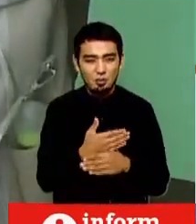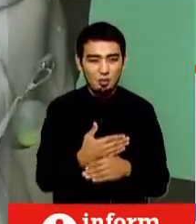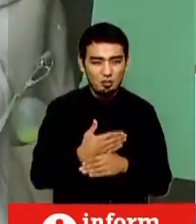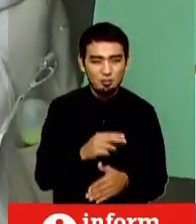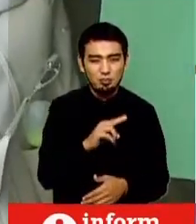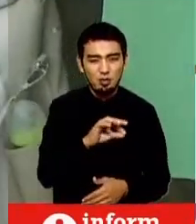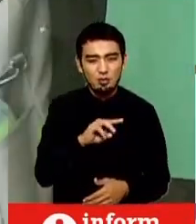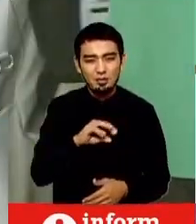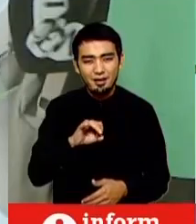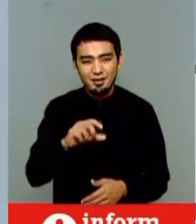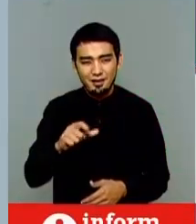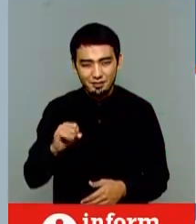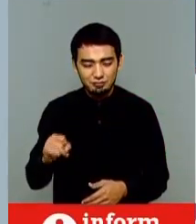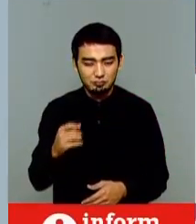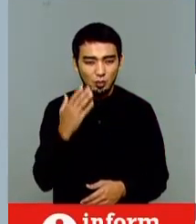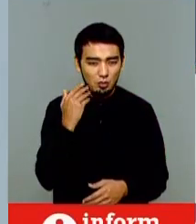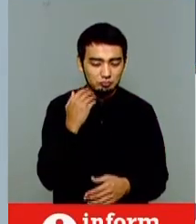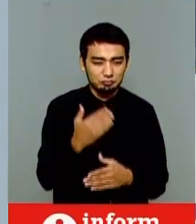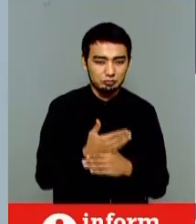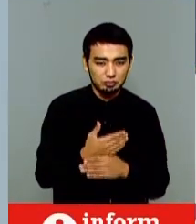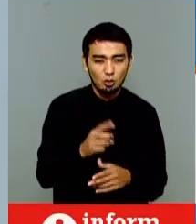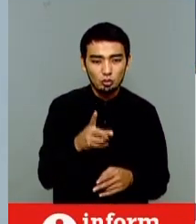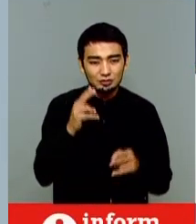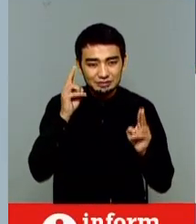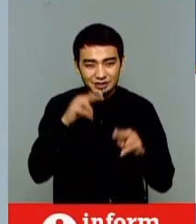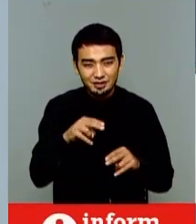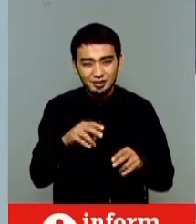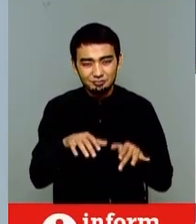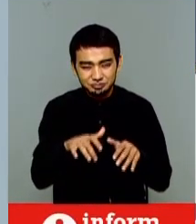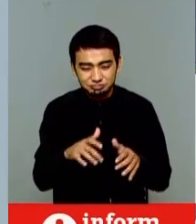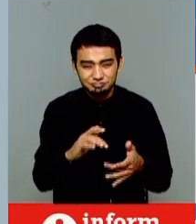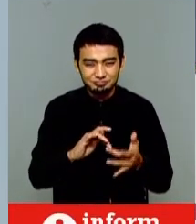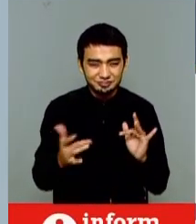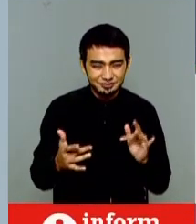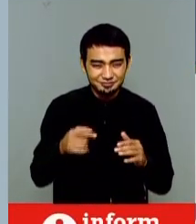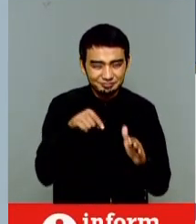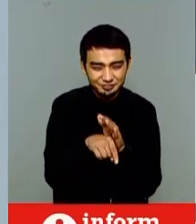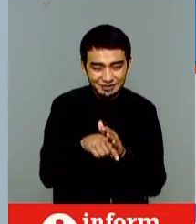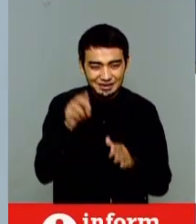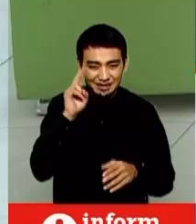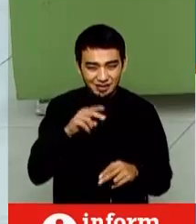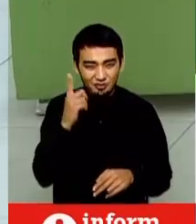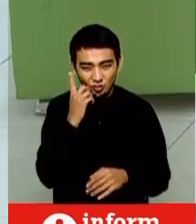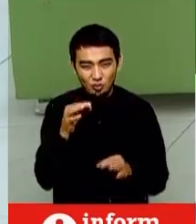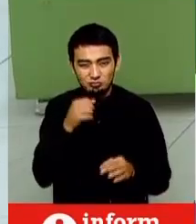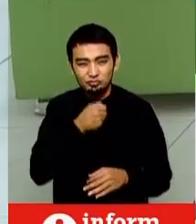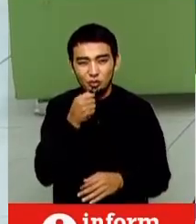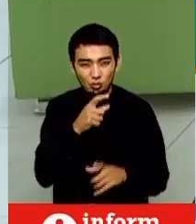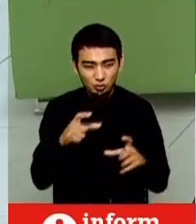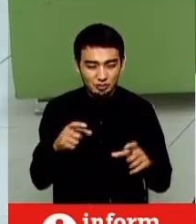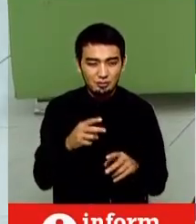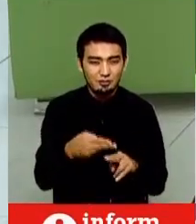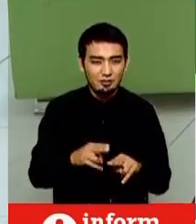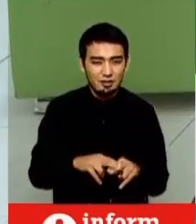и вправду облегчают задачу, особенно тем, кто не умеет пользоваться телефоном и компьютером. Зачастую это люди старшего поколения. Но нередко